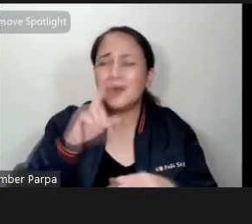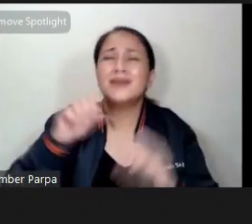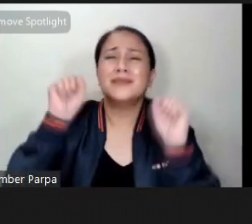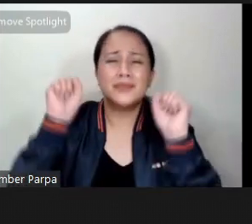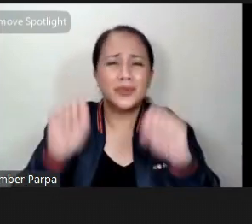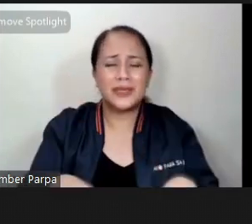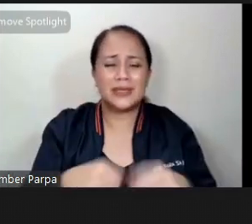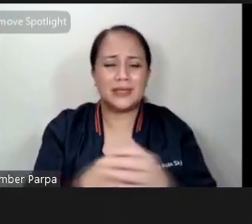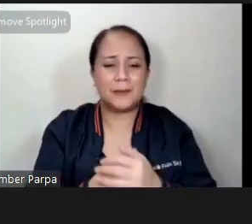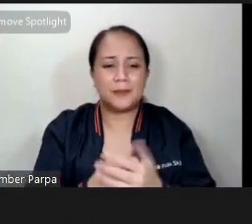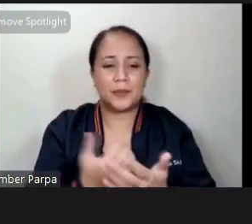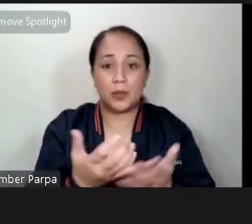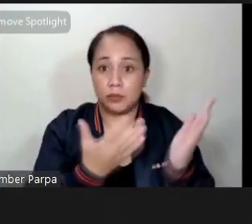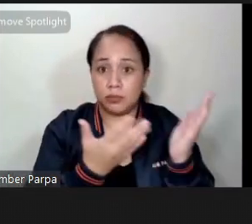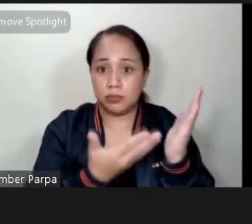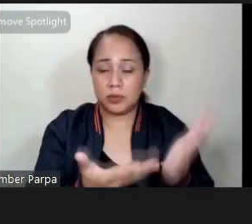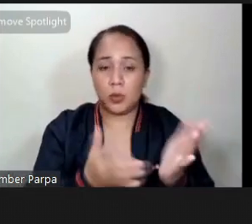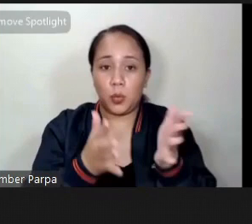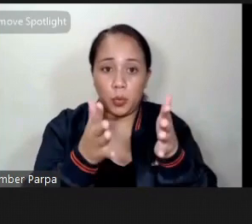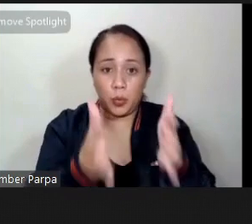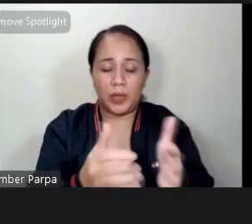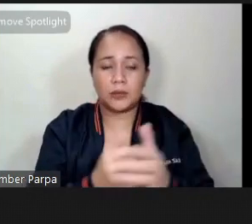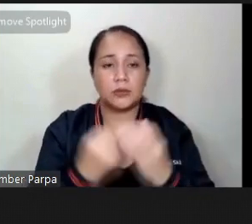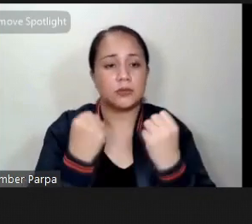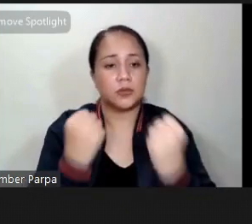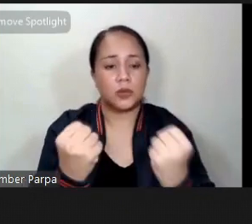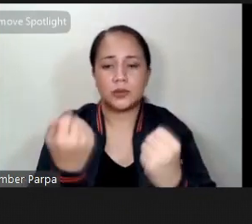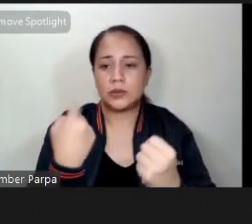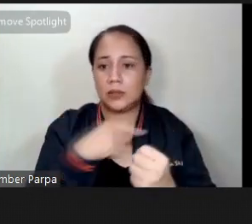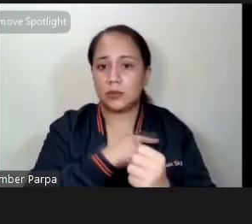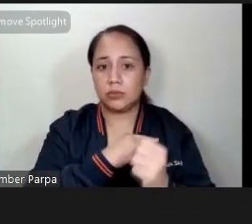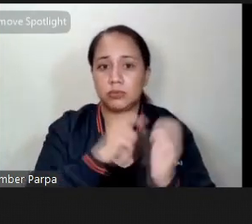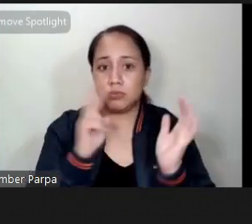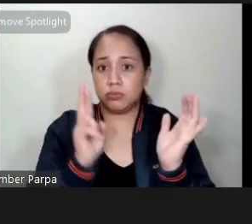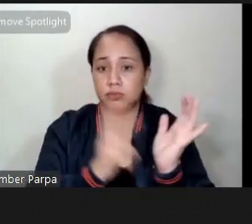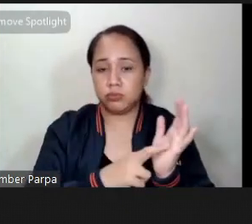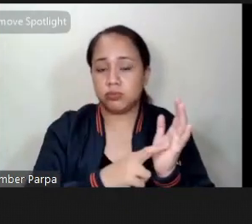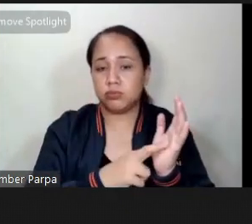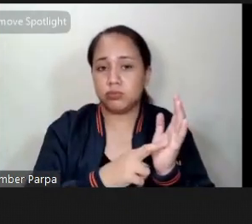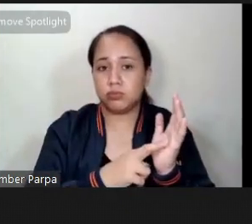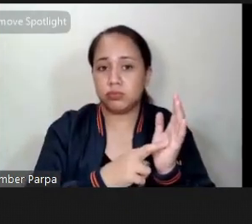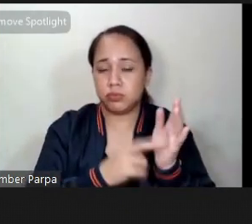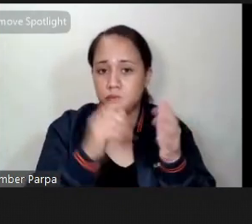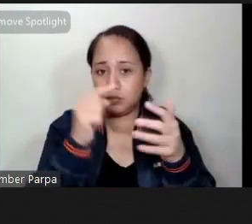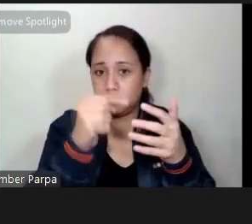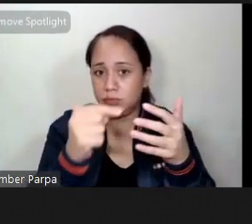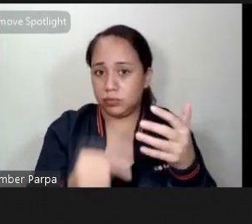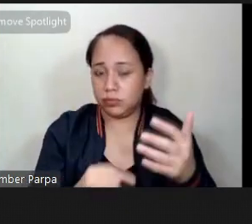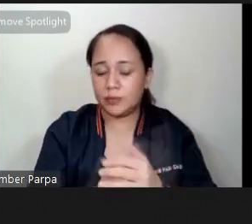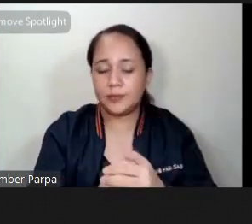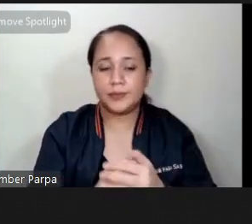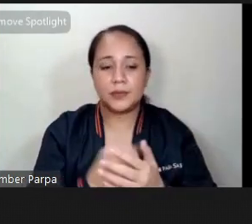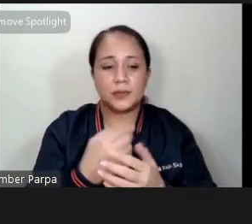Ram. Here to present the ways to strengthen our reporting mechanisms are James and Ross.